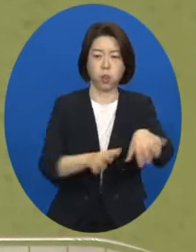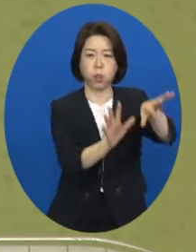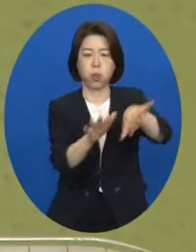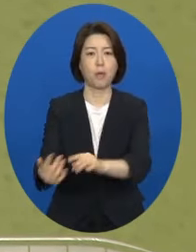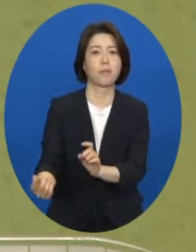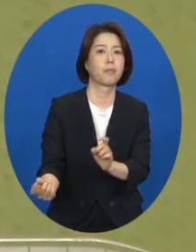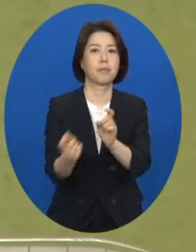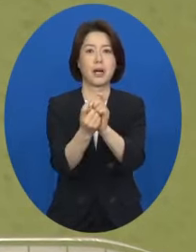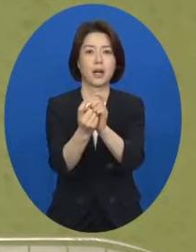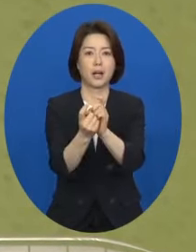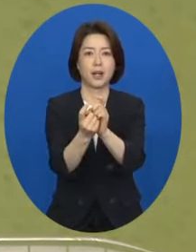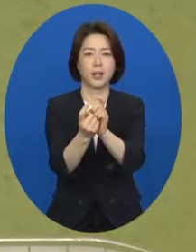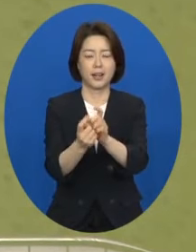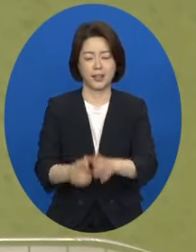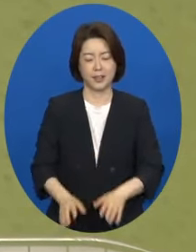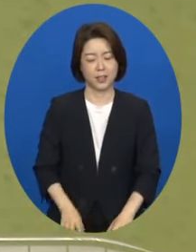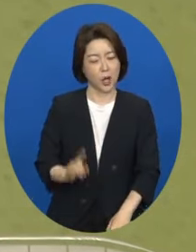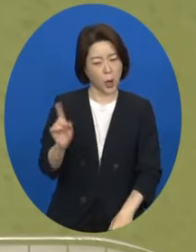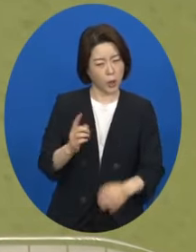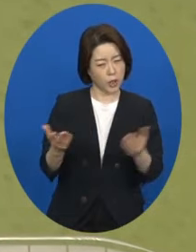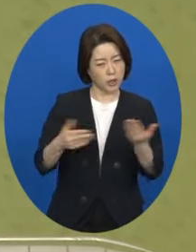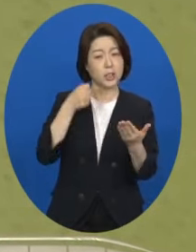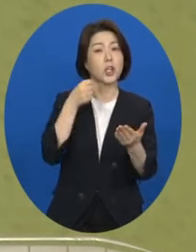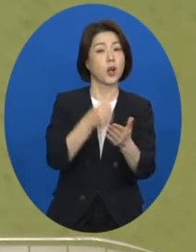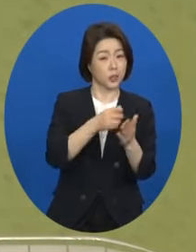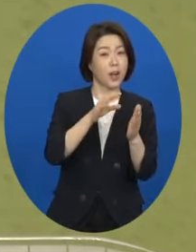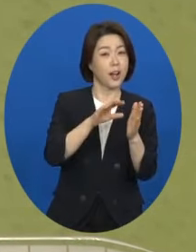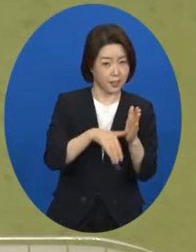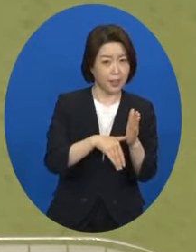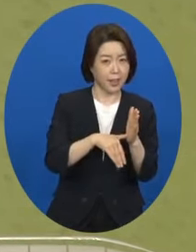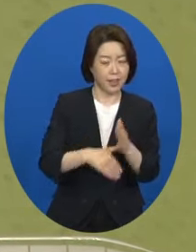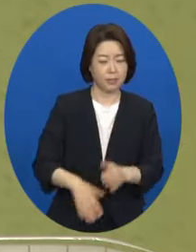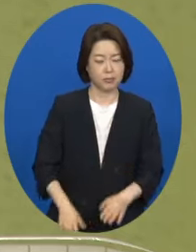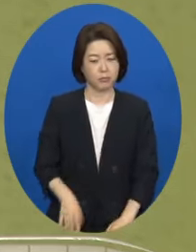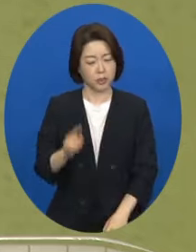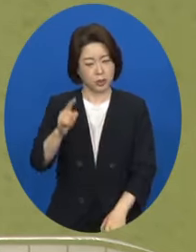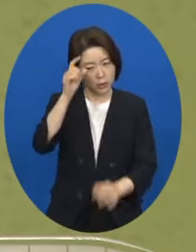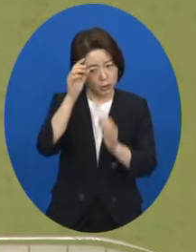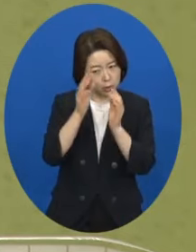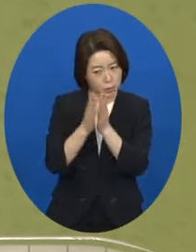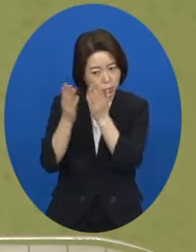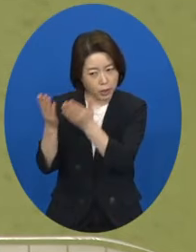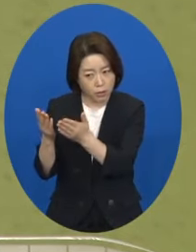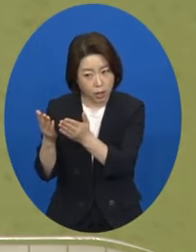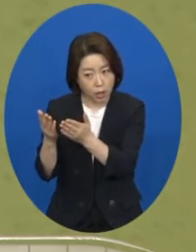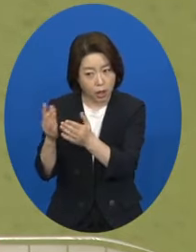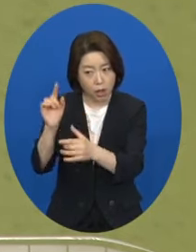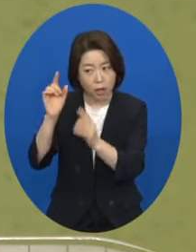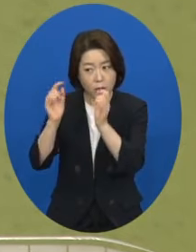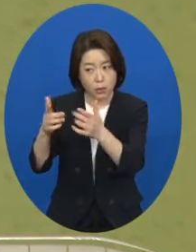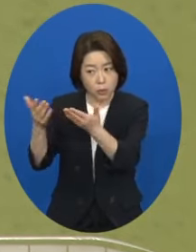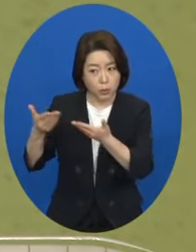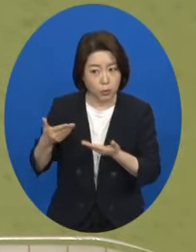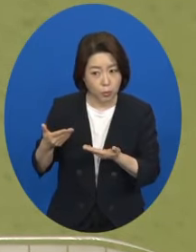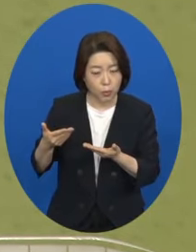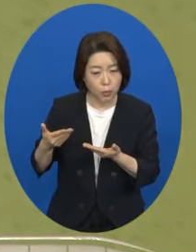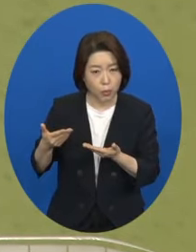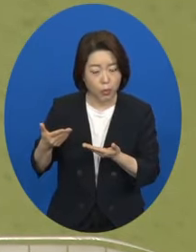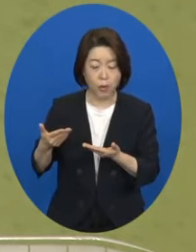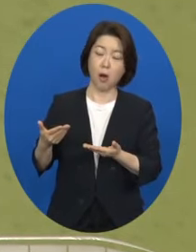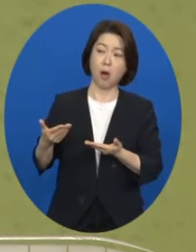것이죠. 그러니까 여러분은 어떤 일을 결정할 때에 이렇게 기도를 했는데 그게 열렸어요. 여러분 열렸다고